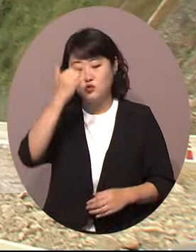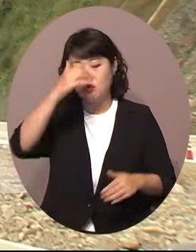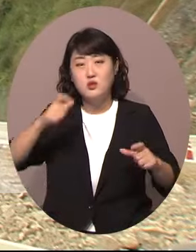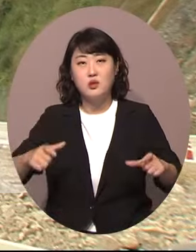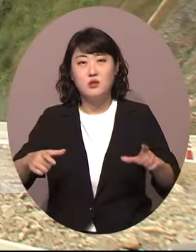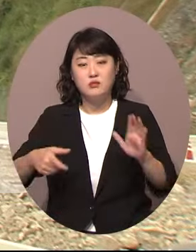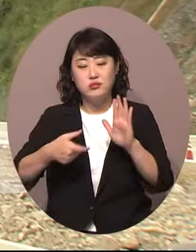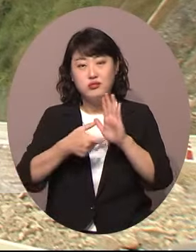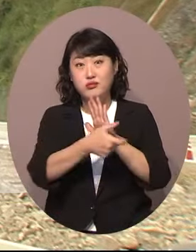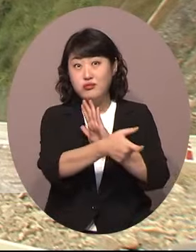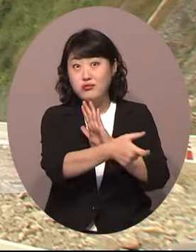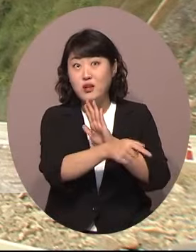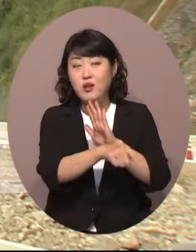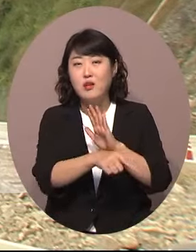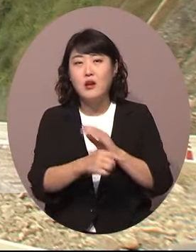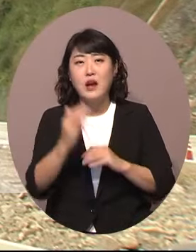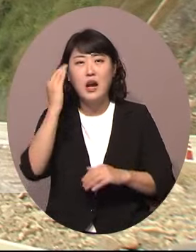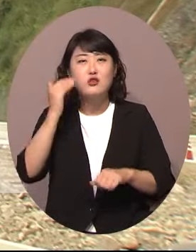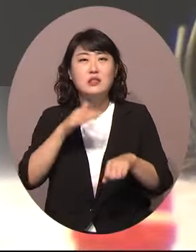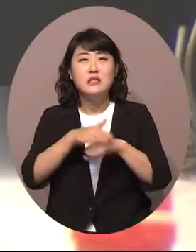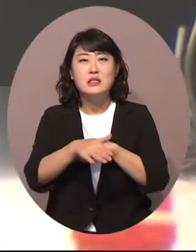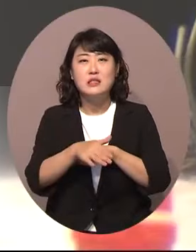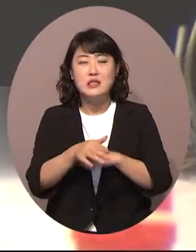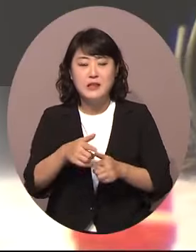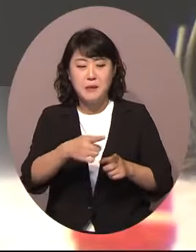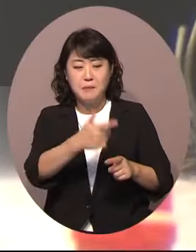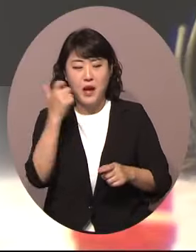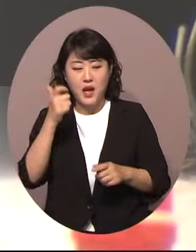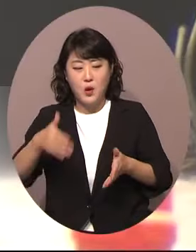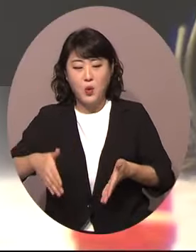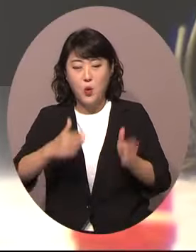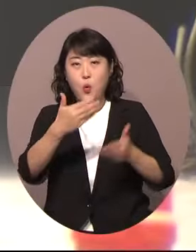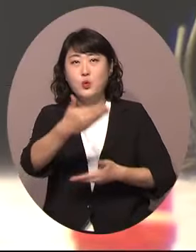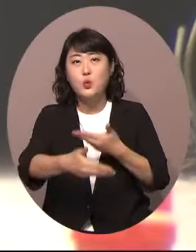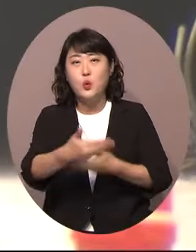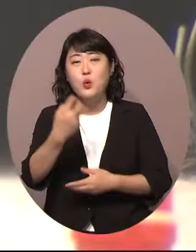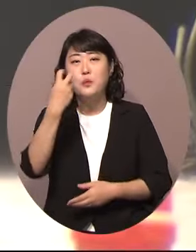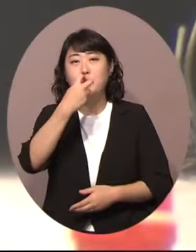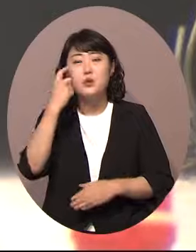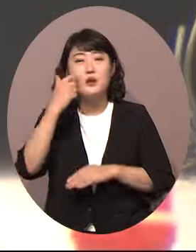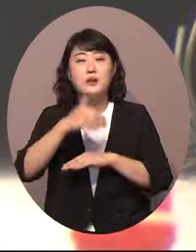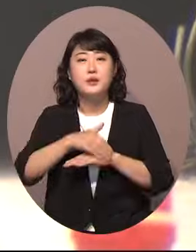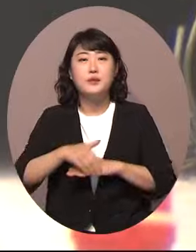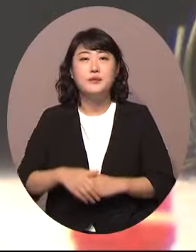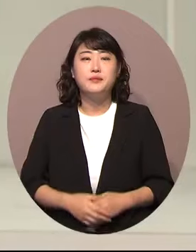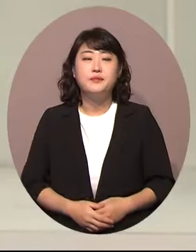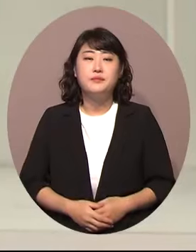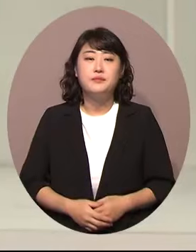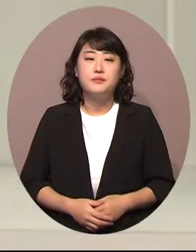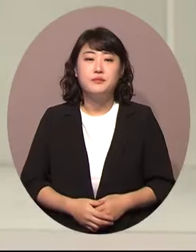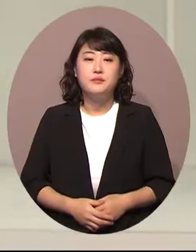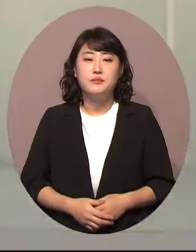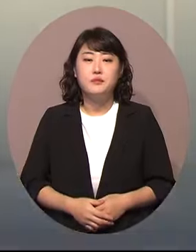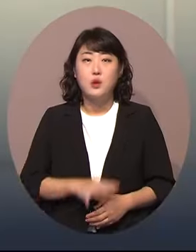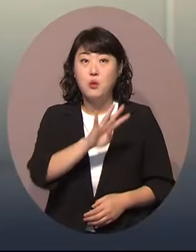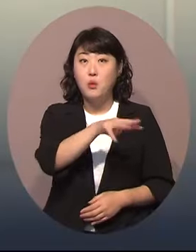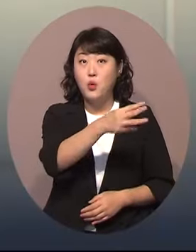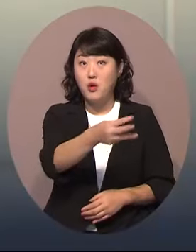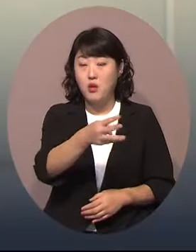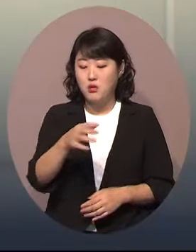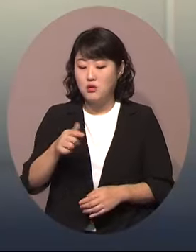시간을 획기적으로 줄이는 한국형 아우토반 직선 고속도로도 함께 검토할 예정입니다 보령에서